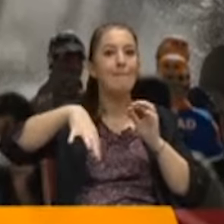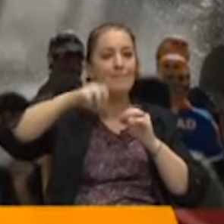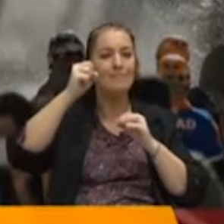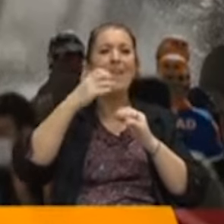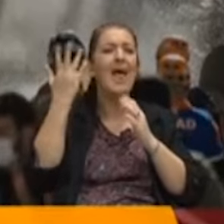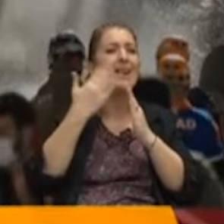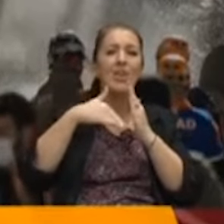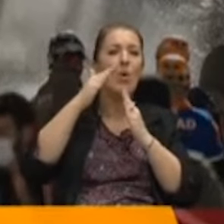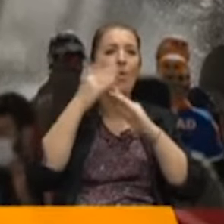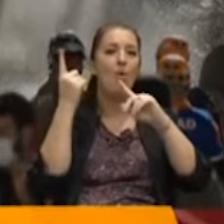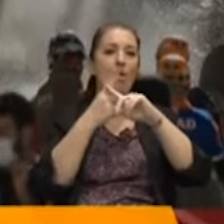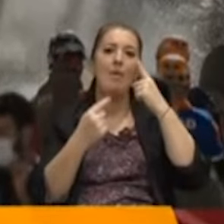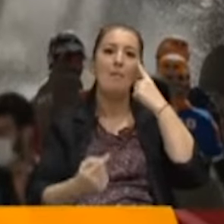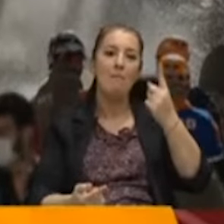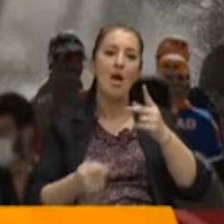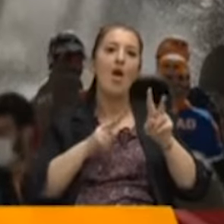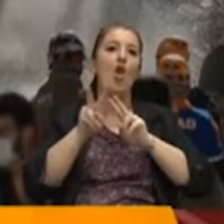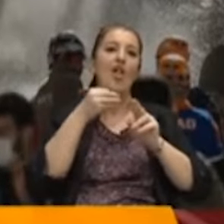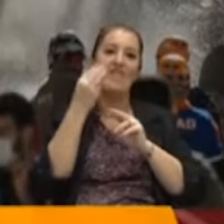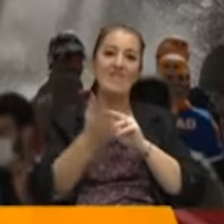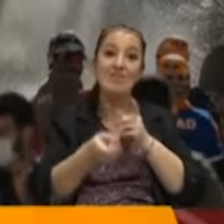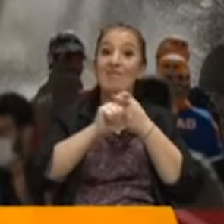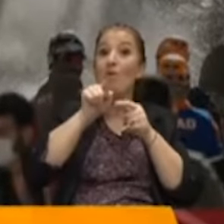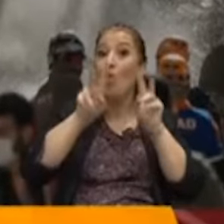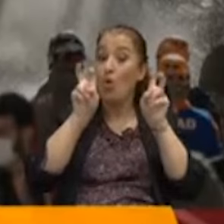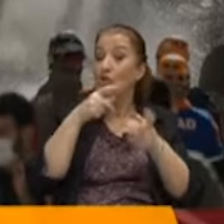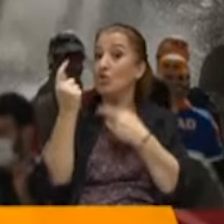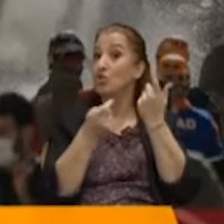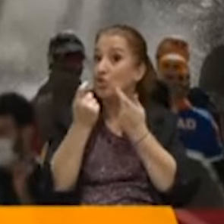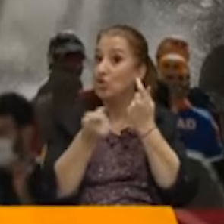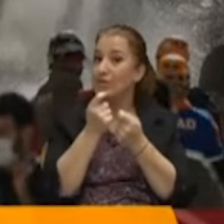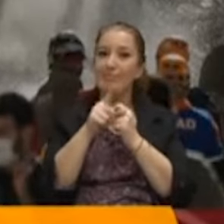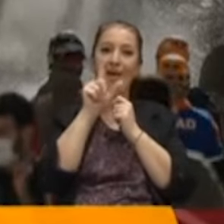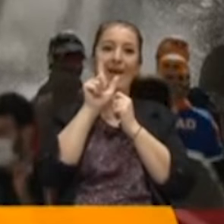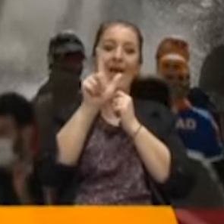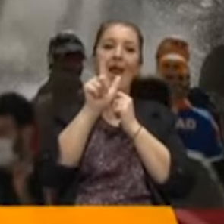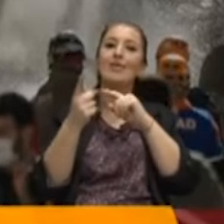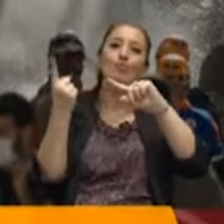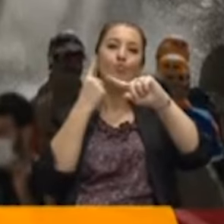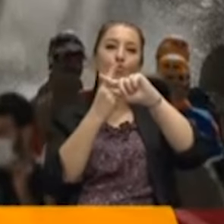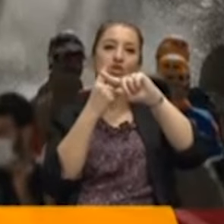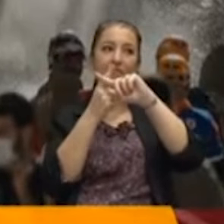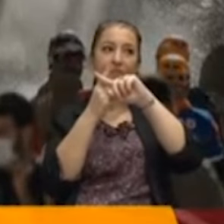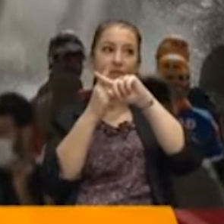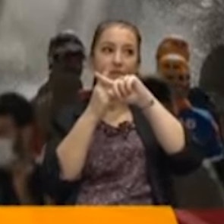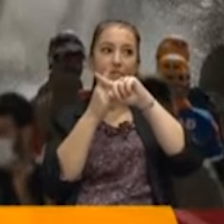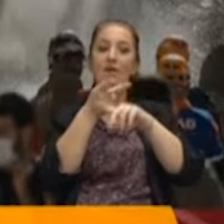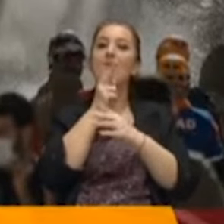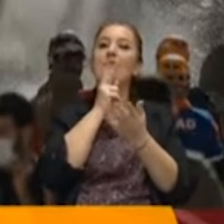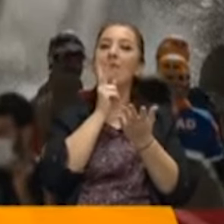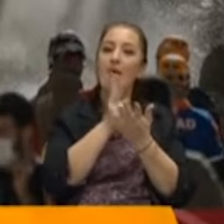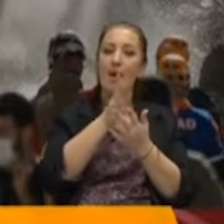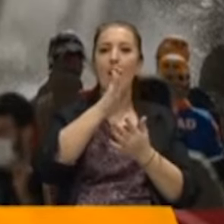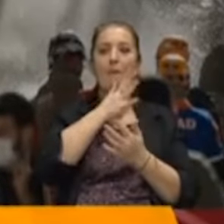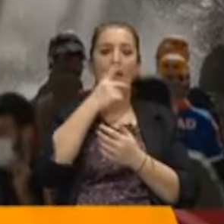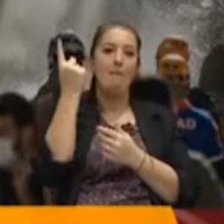seviyede olumlu bakarak yol verilmesi ve bu konuda çalışılması gerektiği pozitif kararını bilen